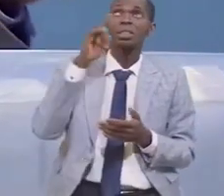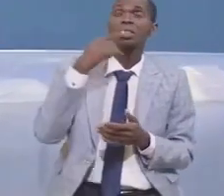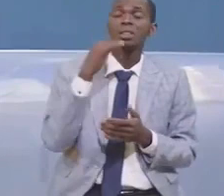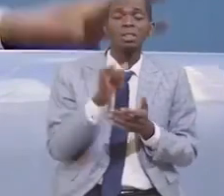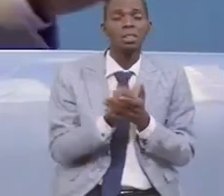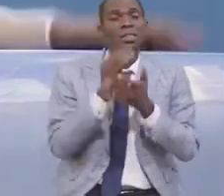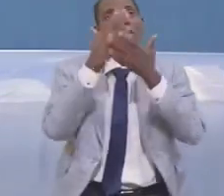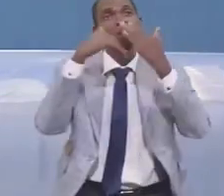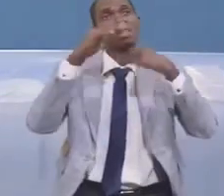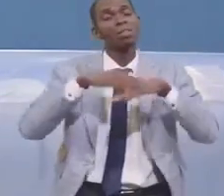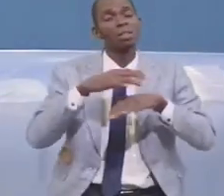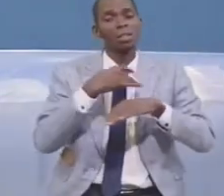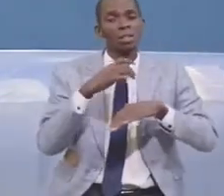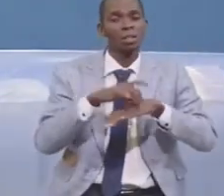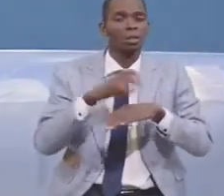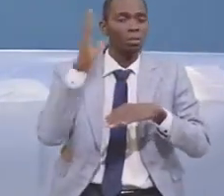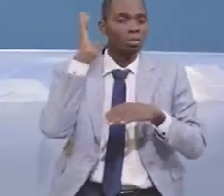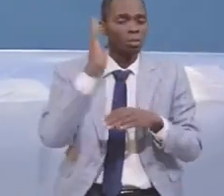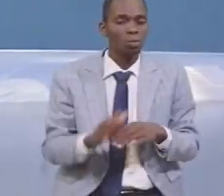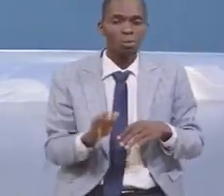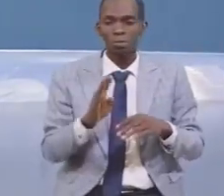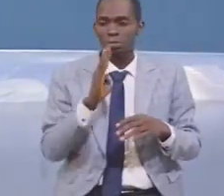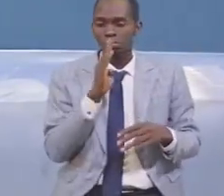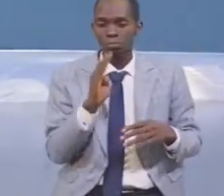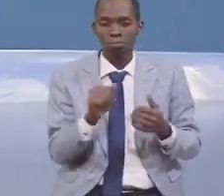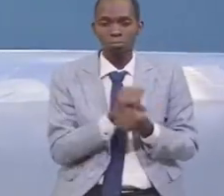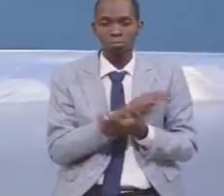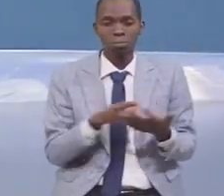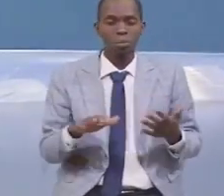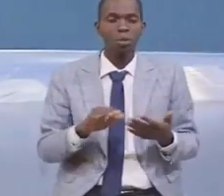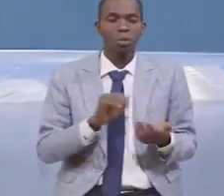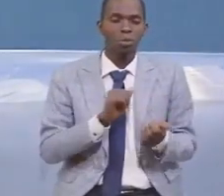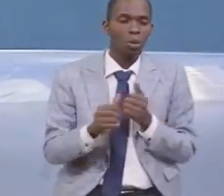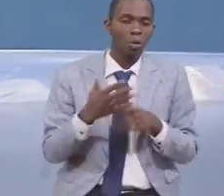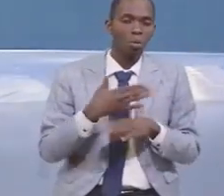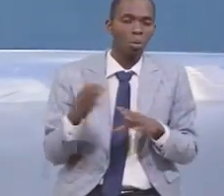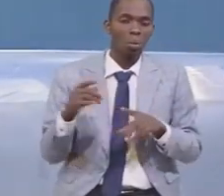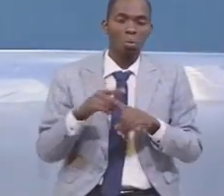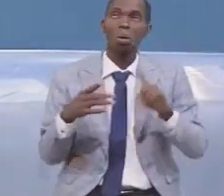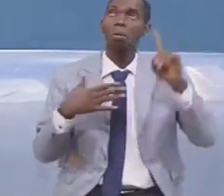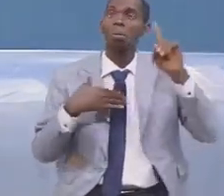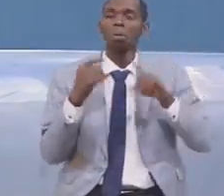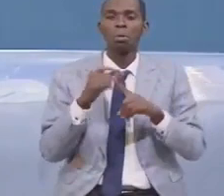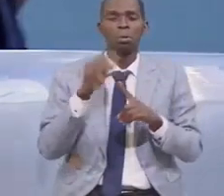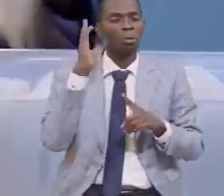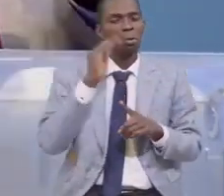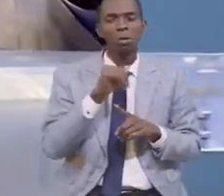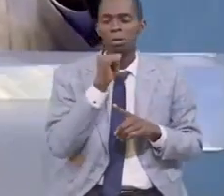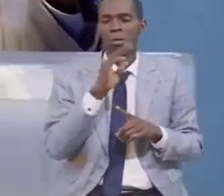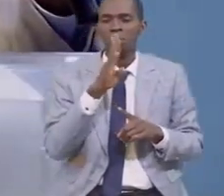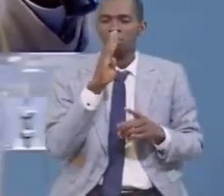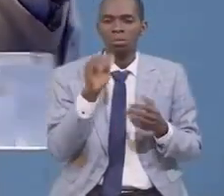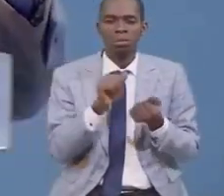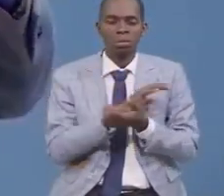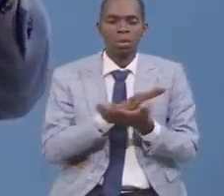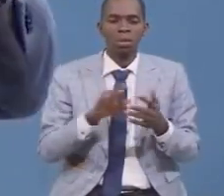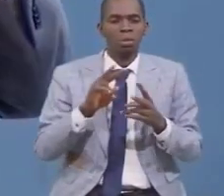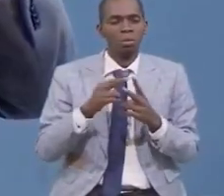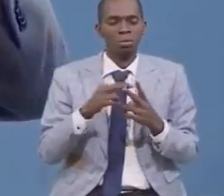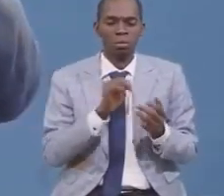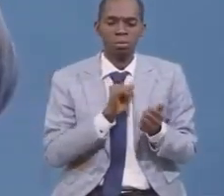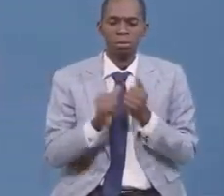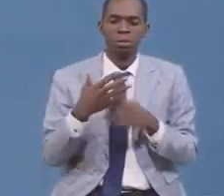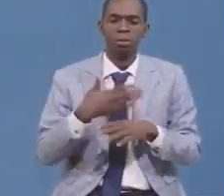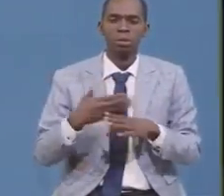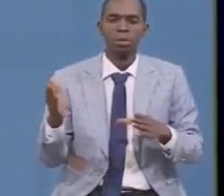but my word shall not pass away. ఆకాశము భూమి గతించినా గతించును గాని నా వాక్కు ఎన్నటికీ గతించదన్న దేవునికి